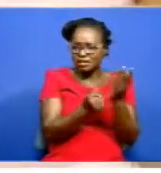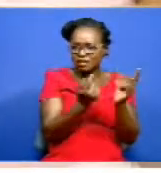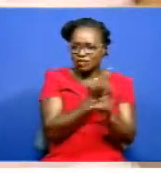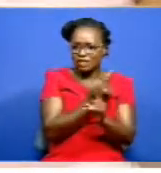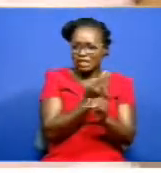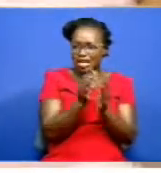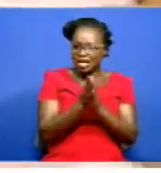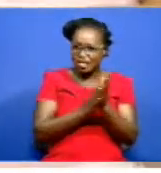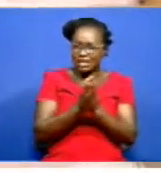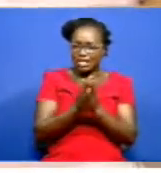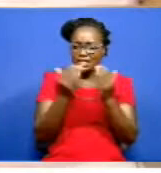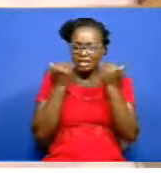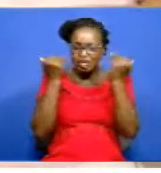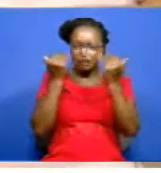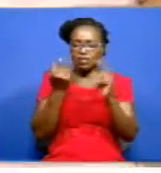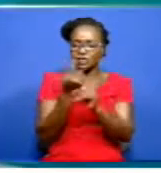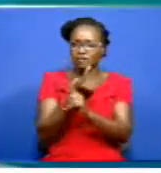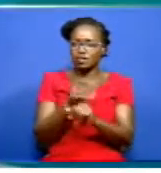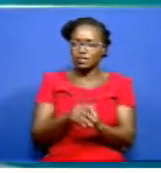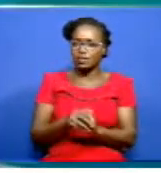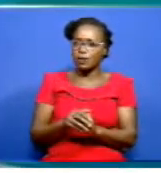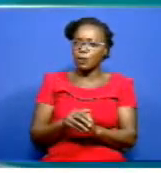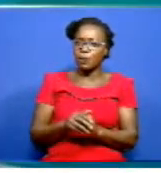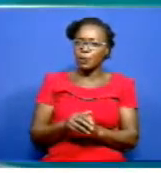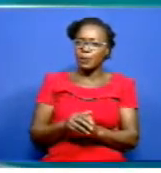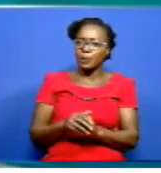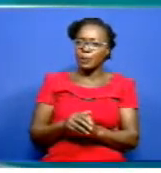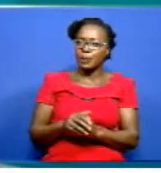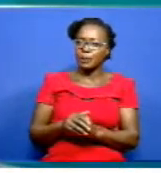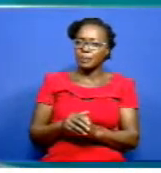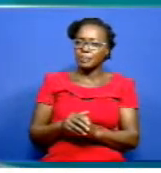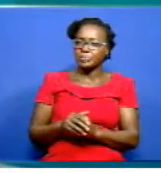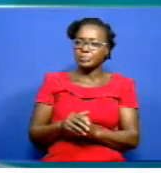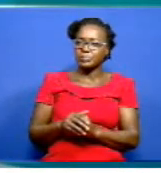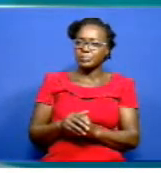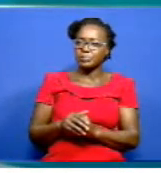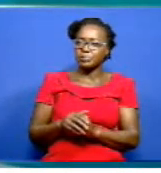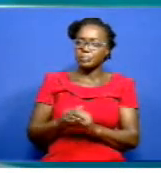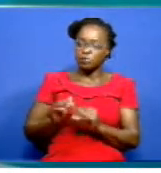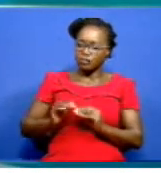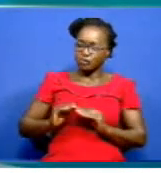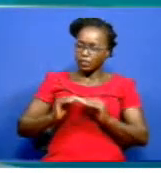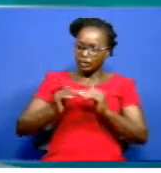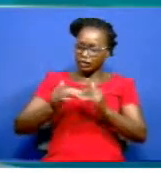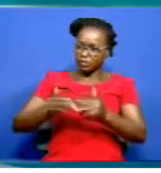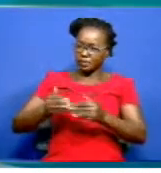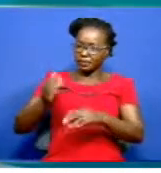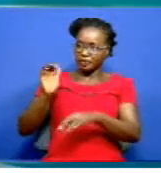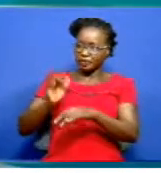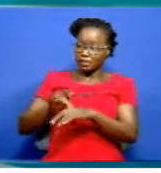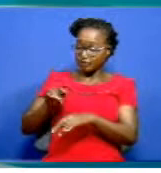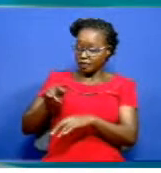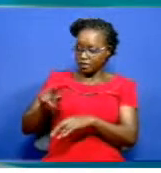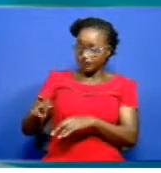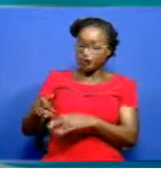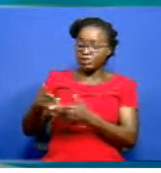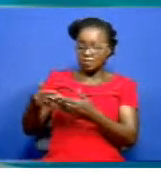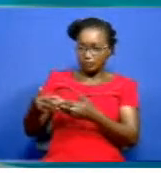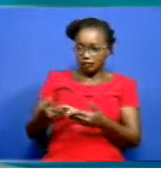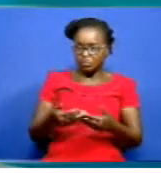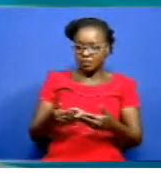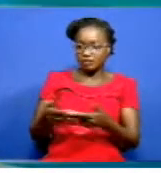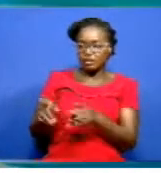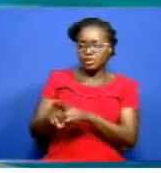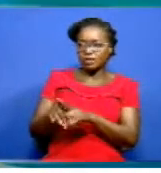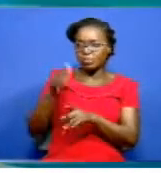depression. Kwa mama mjamzito, depression itamuaffect yeye na pia mtoto, kwa sababu